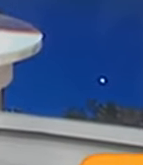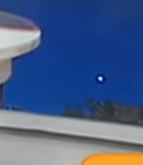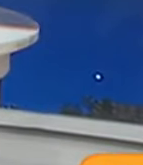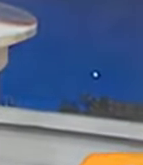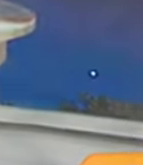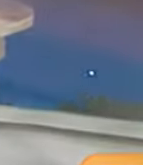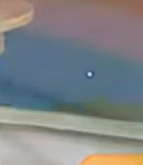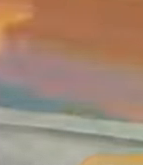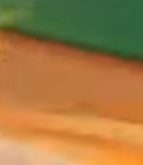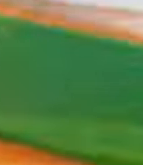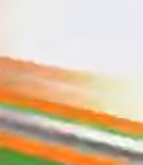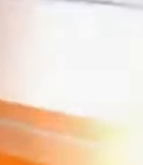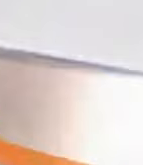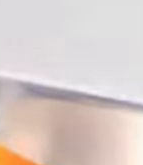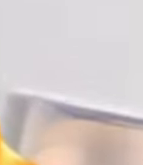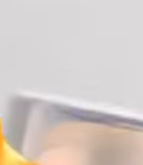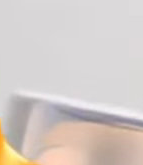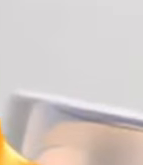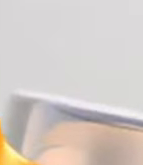Wikendi.